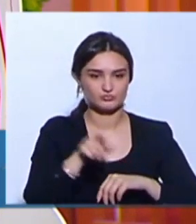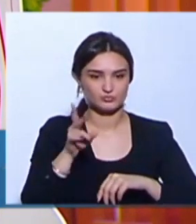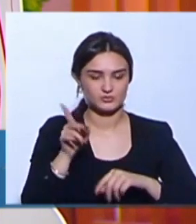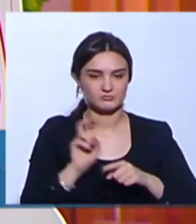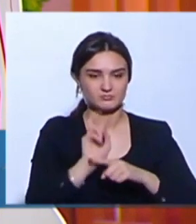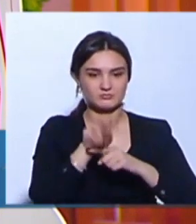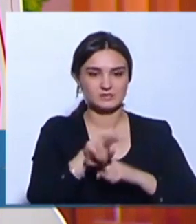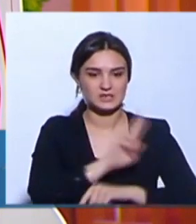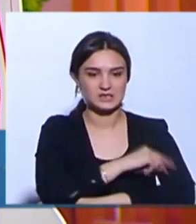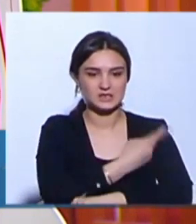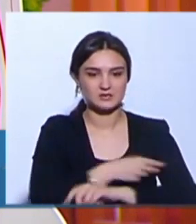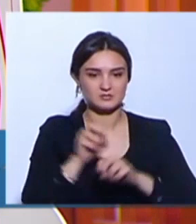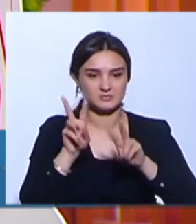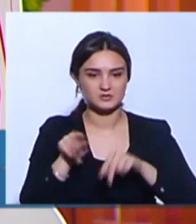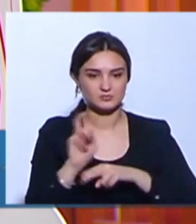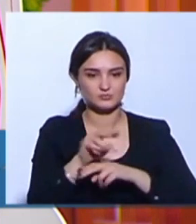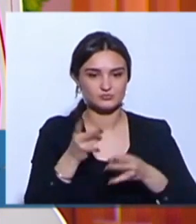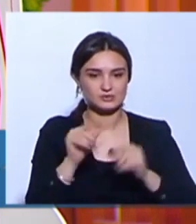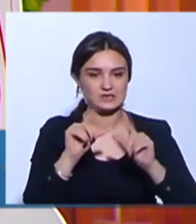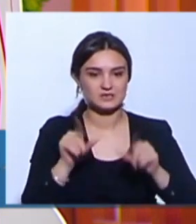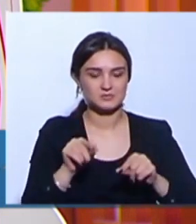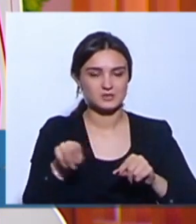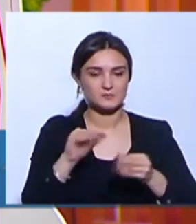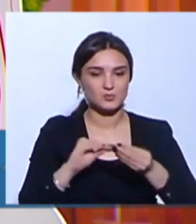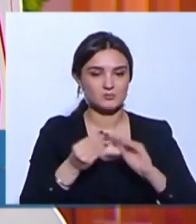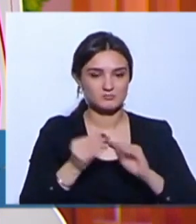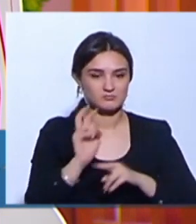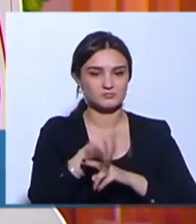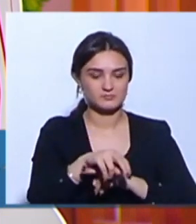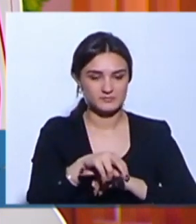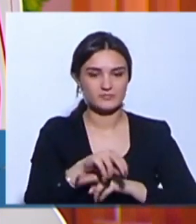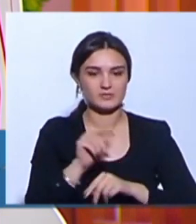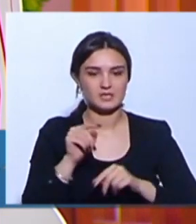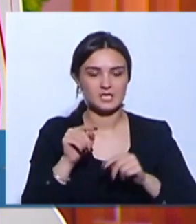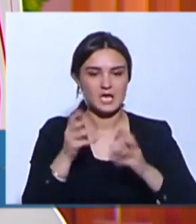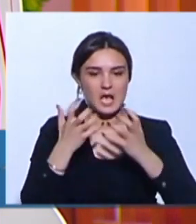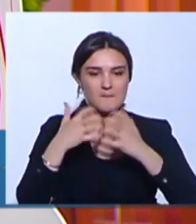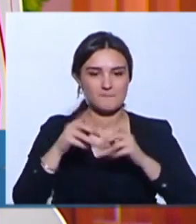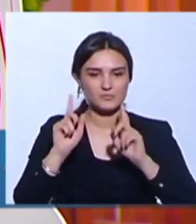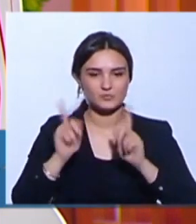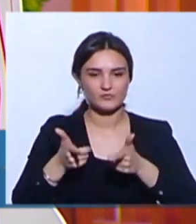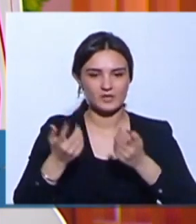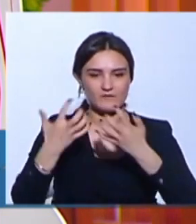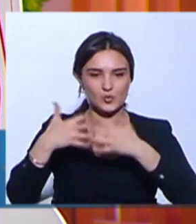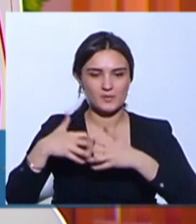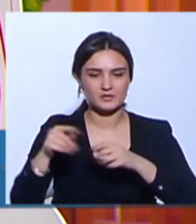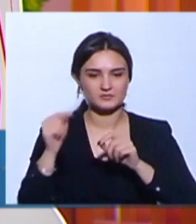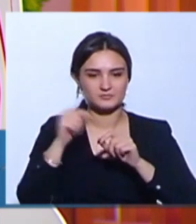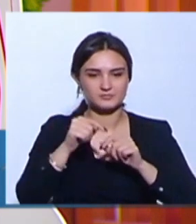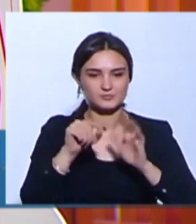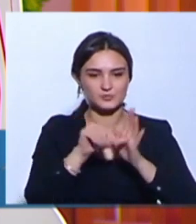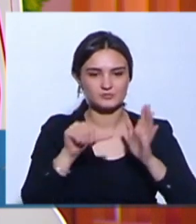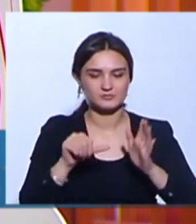ადამიანებს ჭირდებათ კლინიკაში მისვლა და ამ ადამიანებს ჭირდებათ დიალიზის აპარატის მომსახურება. ეს იმას ნიშნავს, რომ